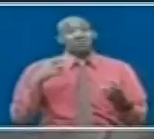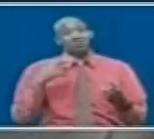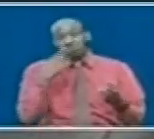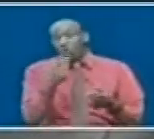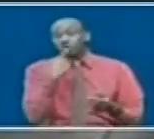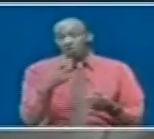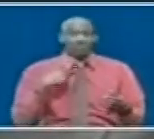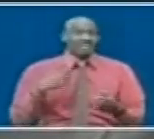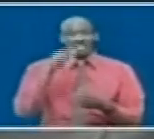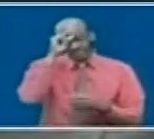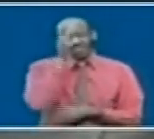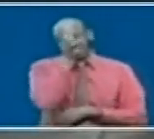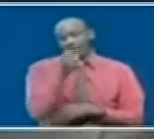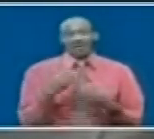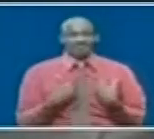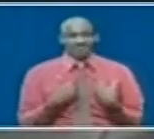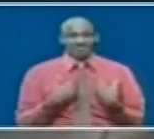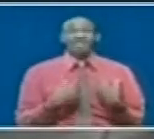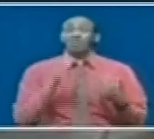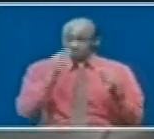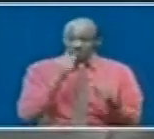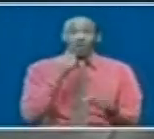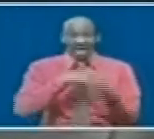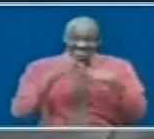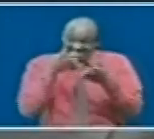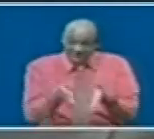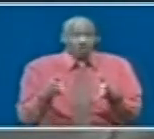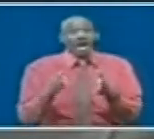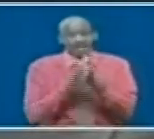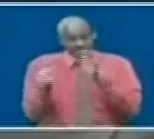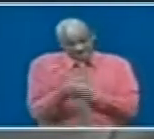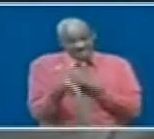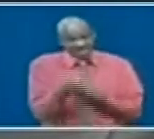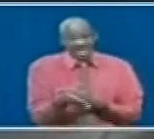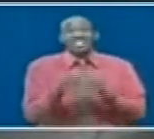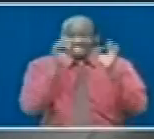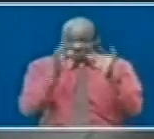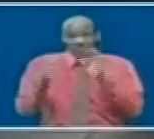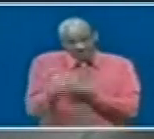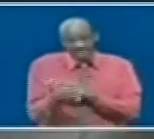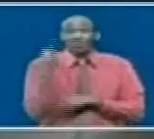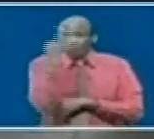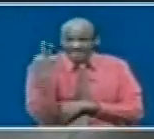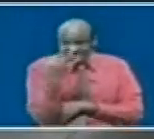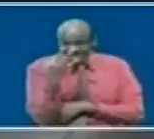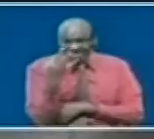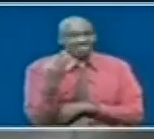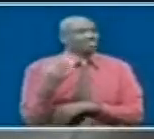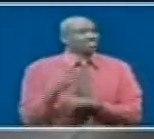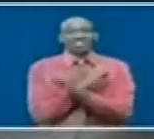gitaa. Let them act between now and midnight of Wednesday. After the midnight of Wednesday, they should not look for